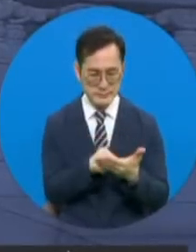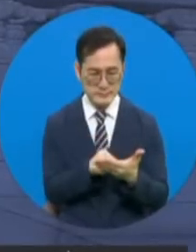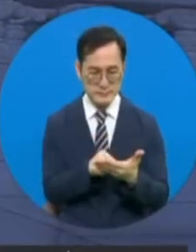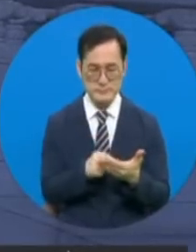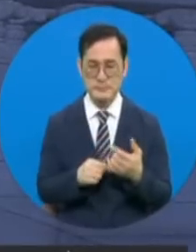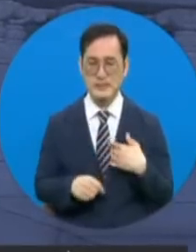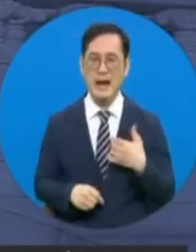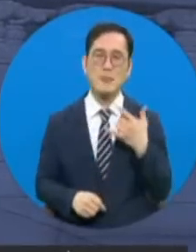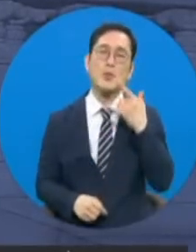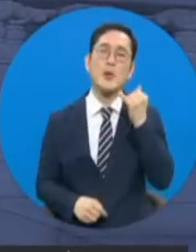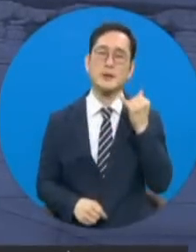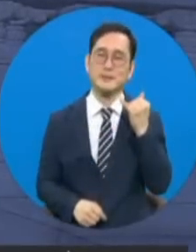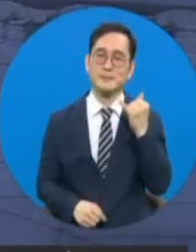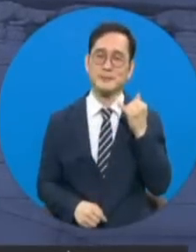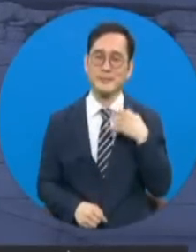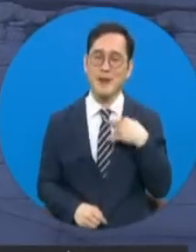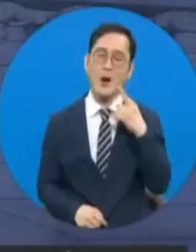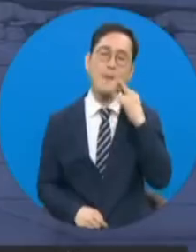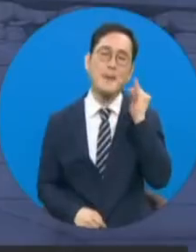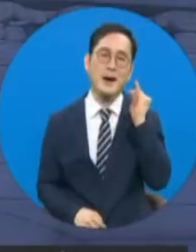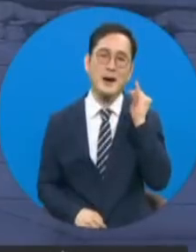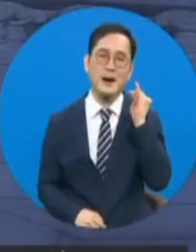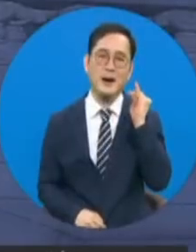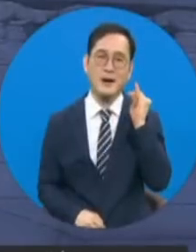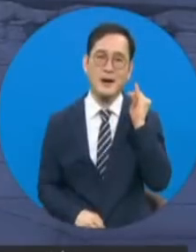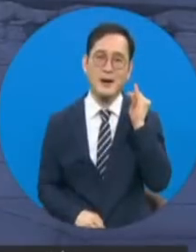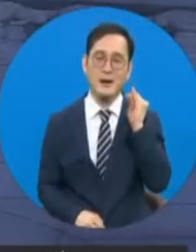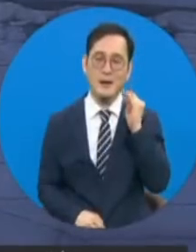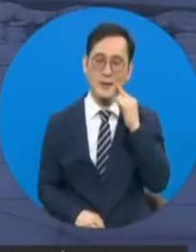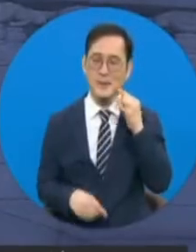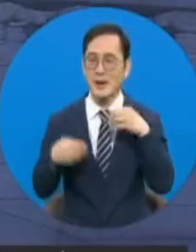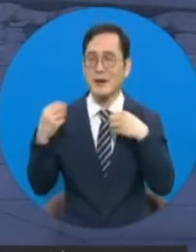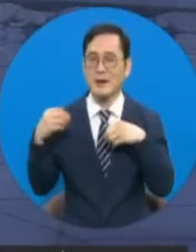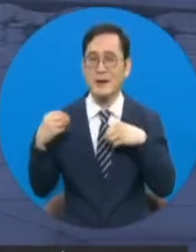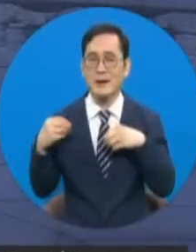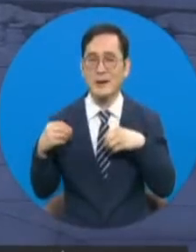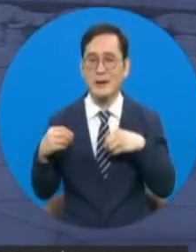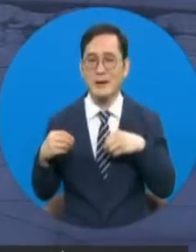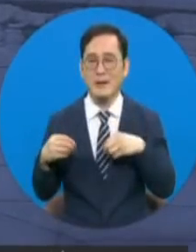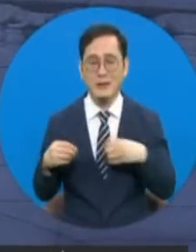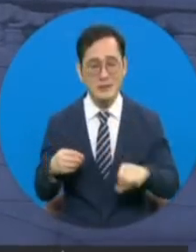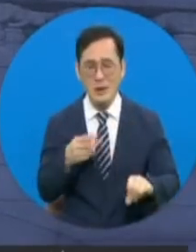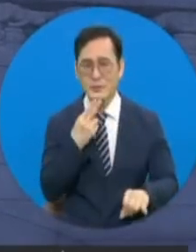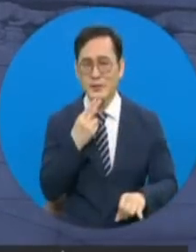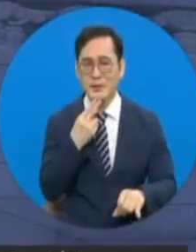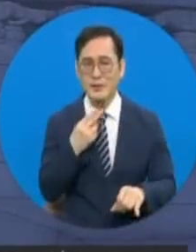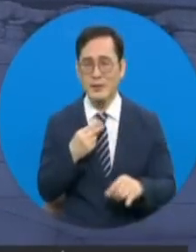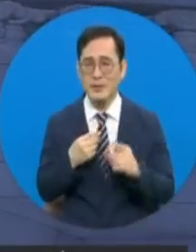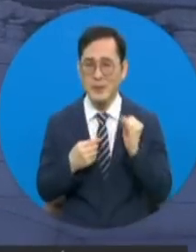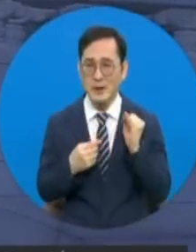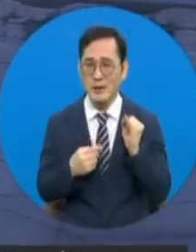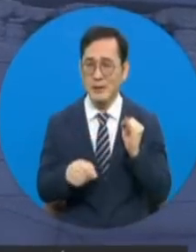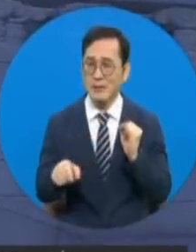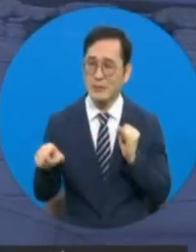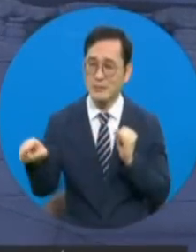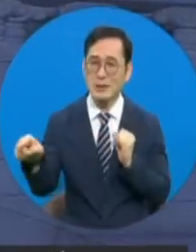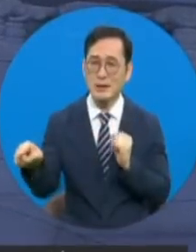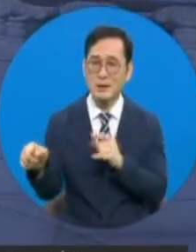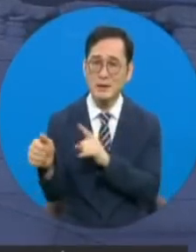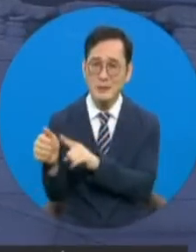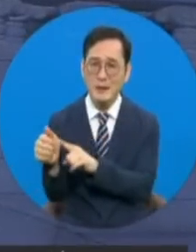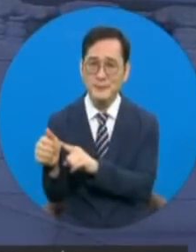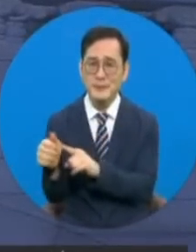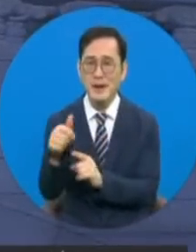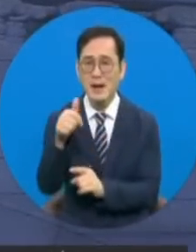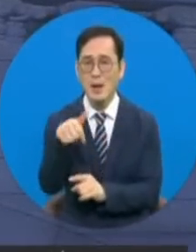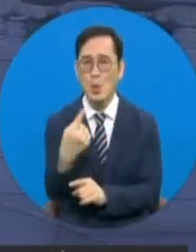해서 본인이 교복을 입고 학생인 척 찾아가서 살을 했다 특별한 원한 관계도 없고 원래 알던 사회도 아니었다는 건데 어떻게 봐야